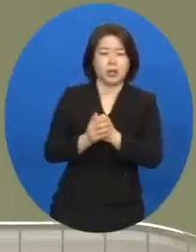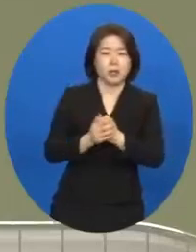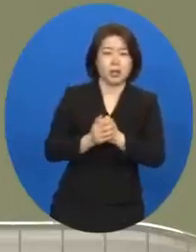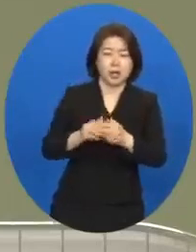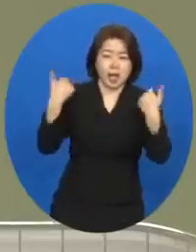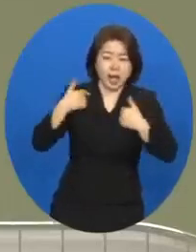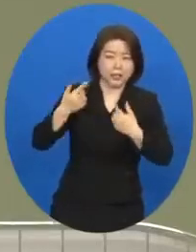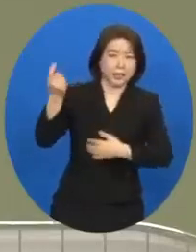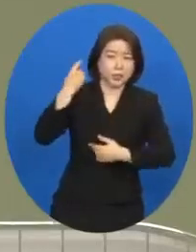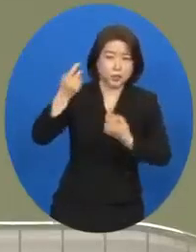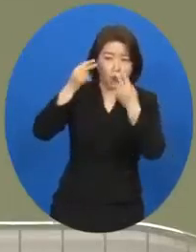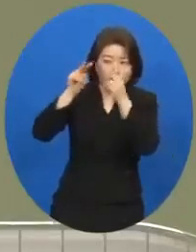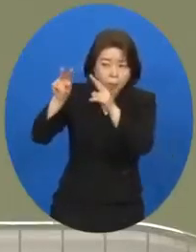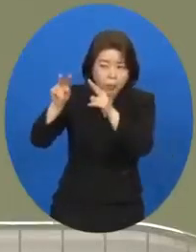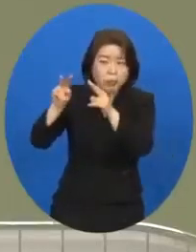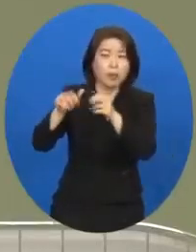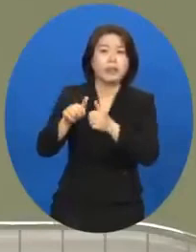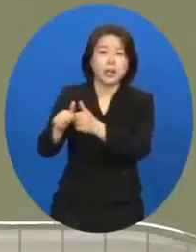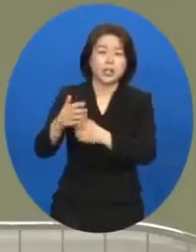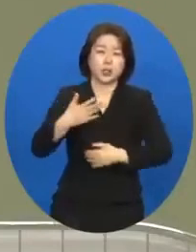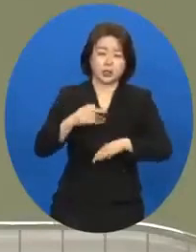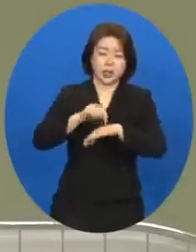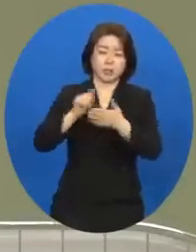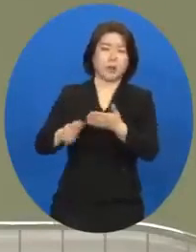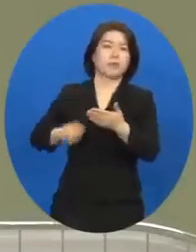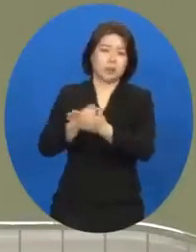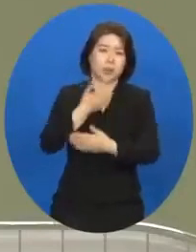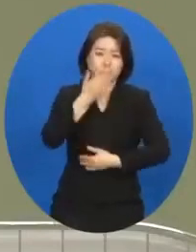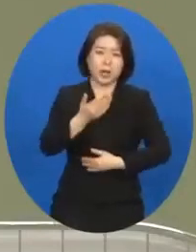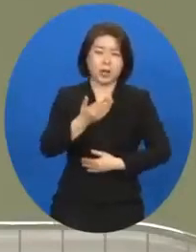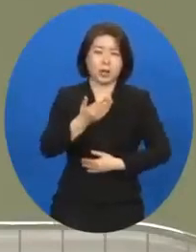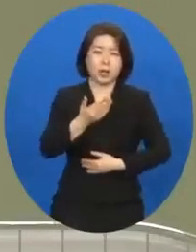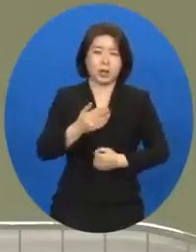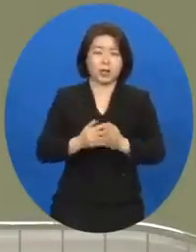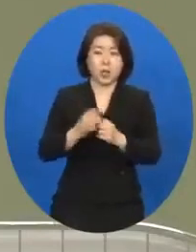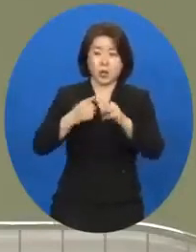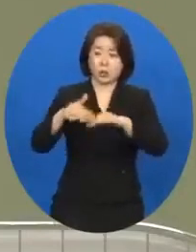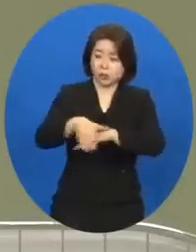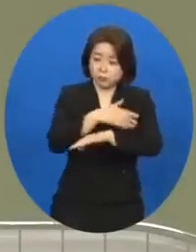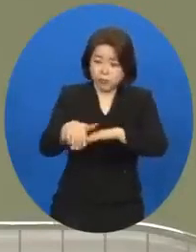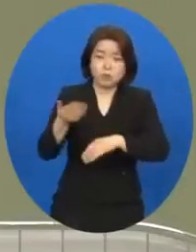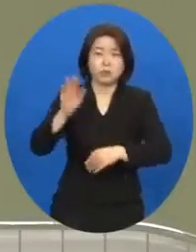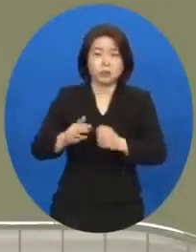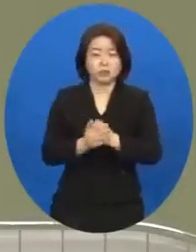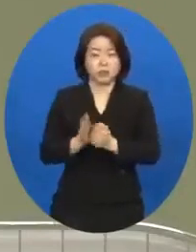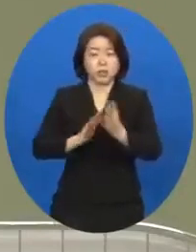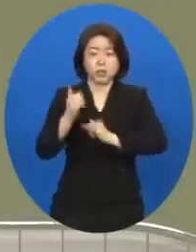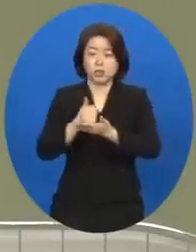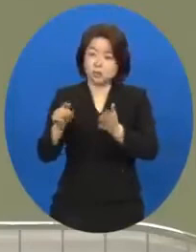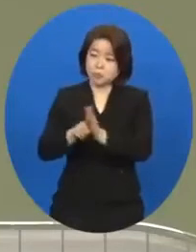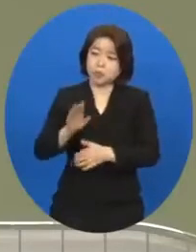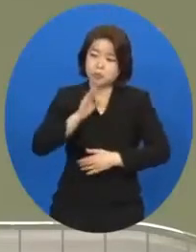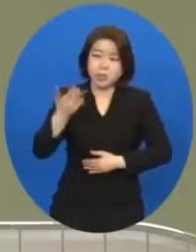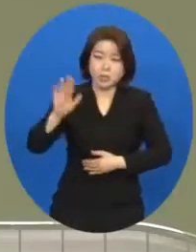항상 듣고 보는 것에 의하여 우리의 마음은 결정돼요. 교회는 다니고 예수 믿는 사람이긴